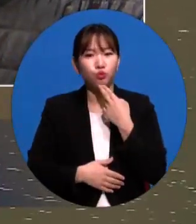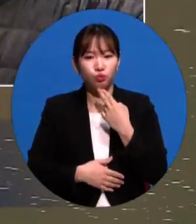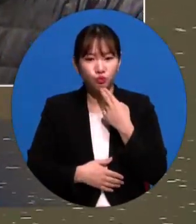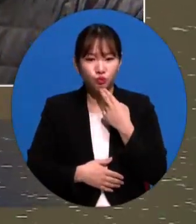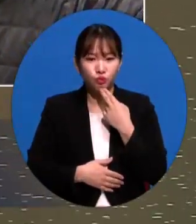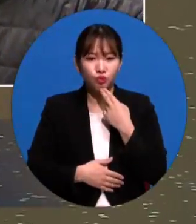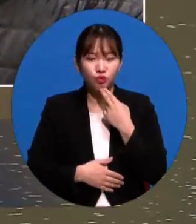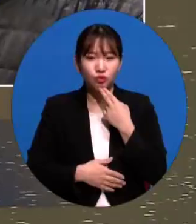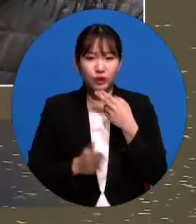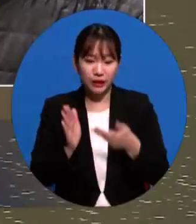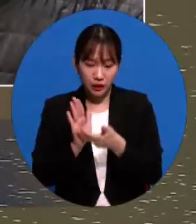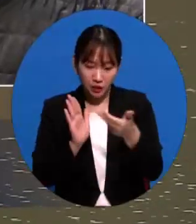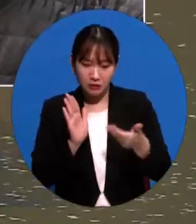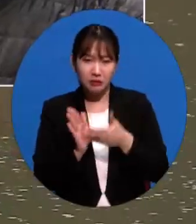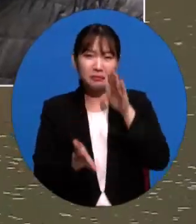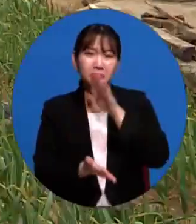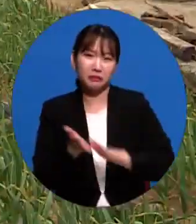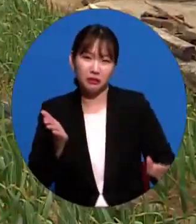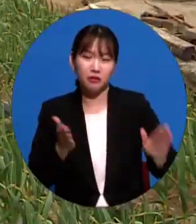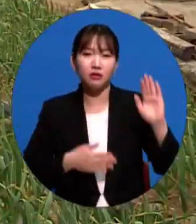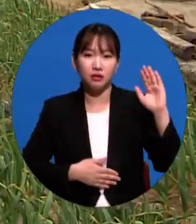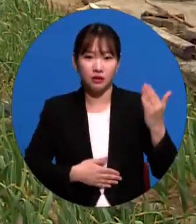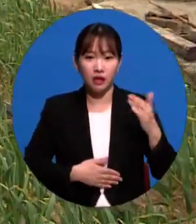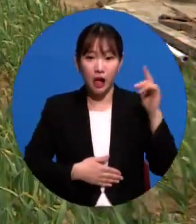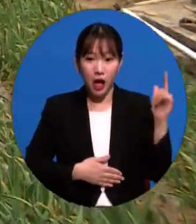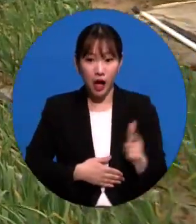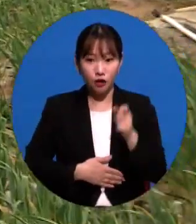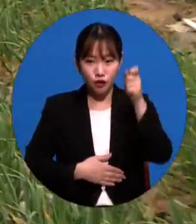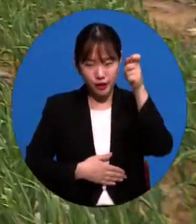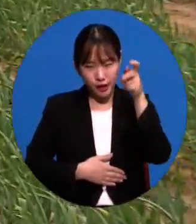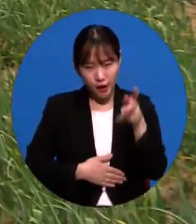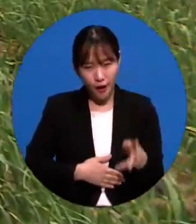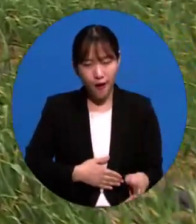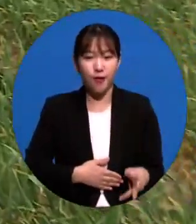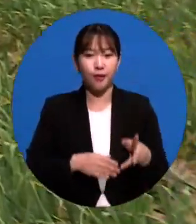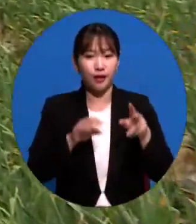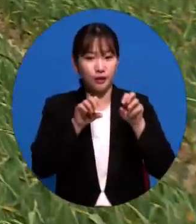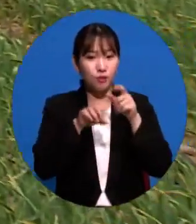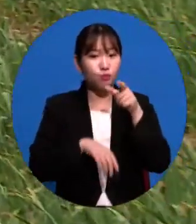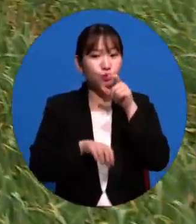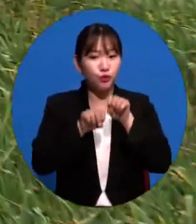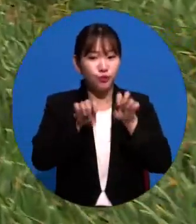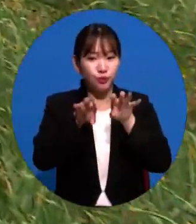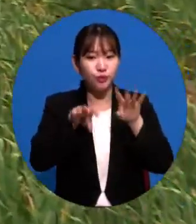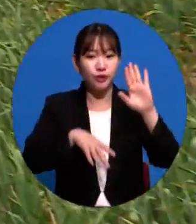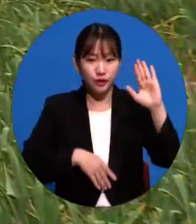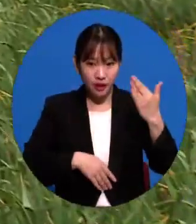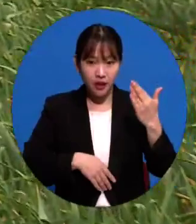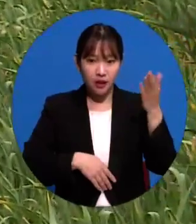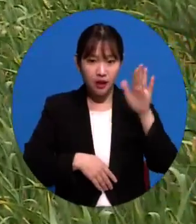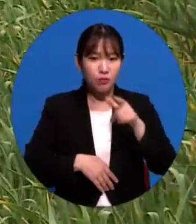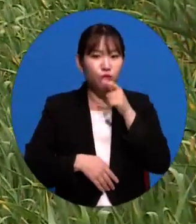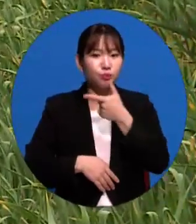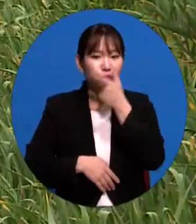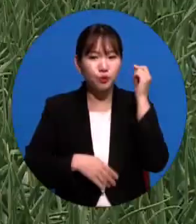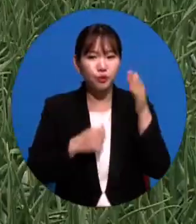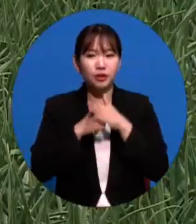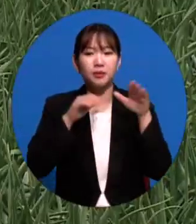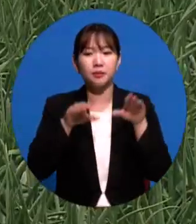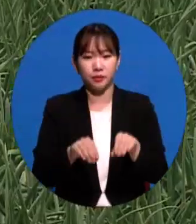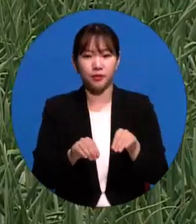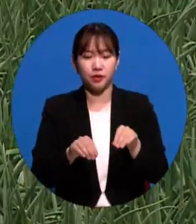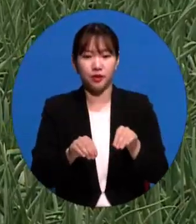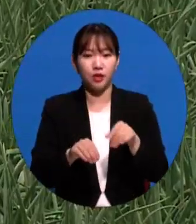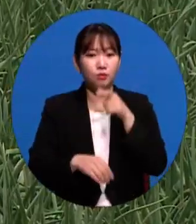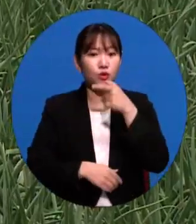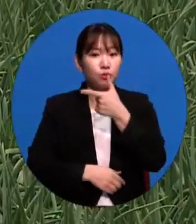물도 없고 저수지도 다 말라버리고. 하루에도 수십 번씩 작동해야 될 스프링쿨러가 물이 부족하다 보니 멈춰 있습니다.